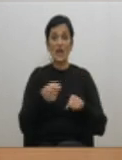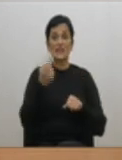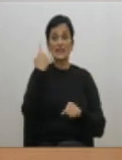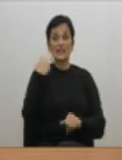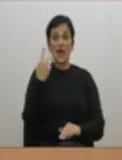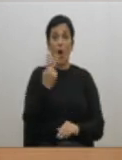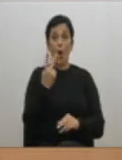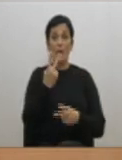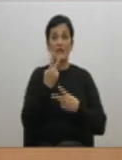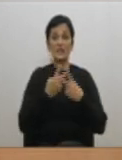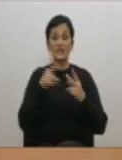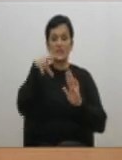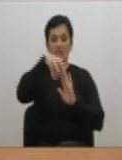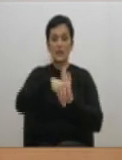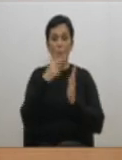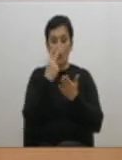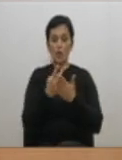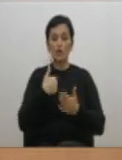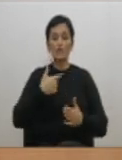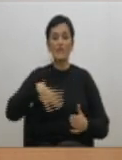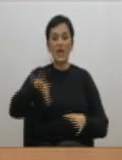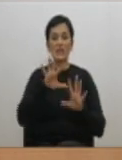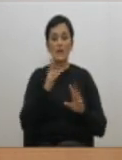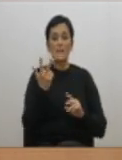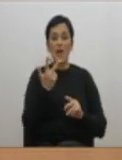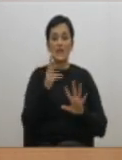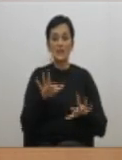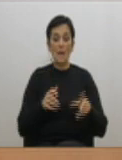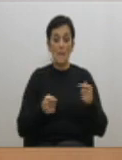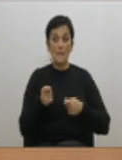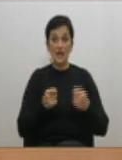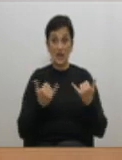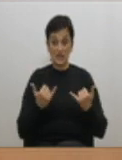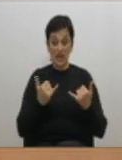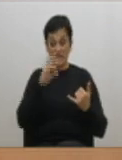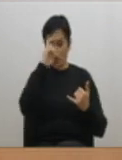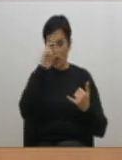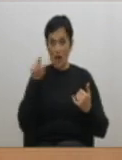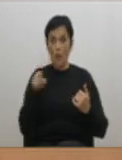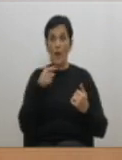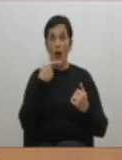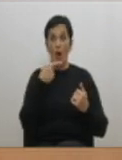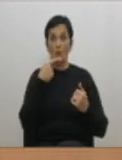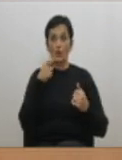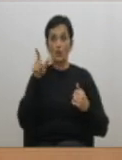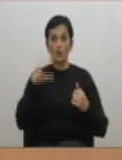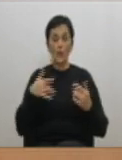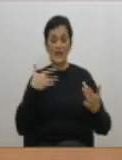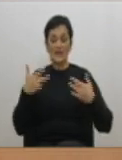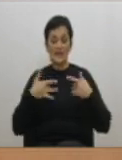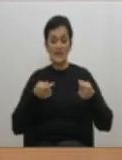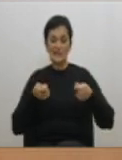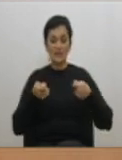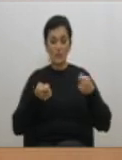შაბათს ციხე პალატაში მომენახულებინა ჩვენი ქვეყნის მესამე პრეზიდენტი, ვიზეც დღევანდელი ხელისუფლება ამბობს სიმულანტი პატიმარიაო